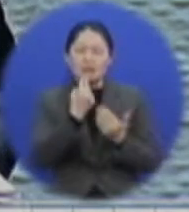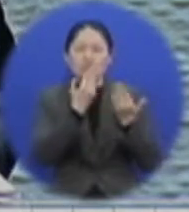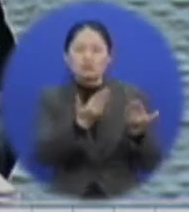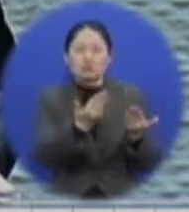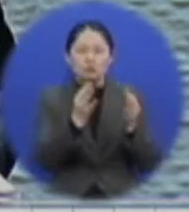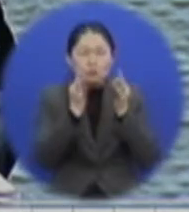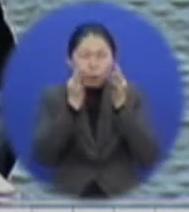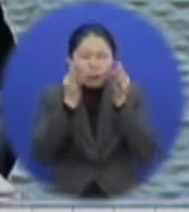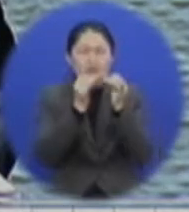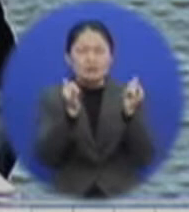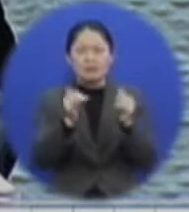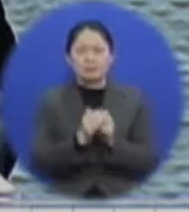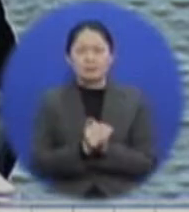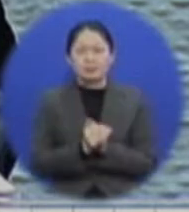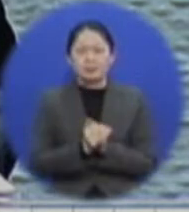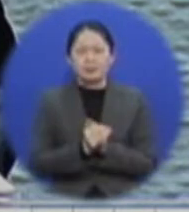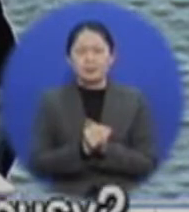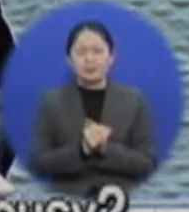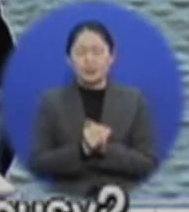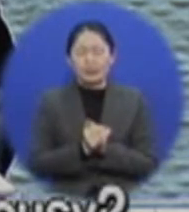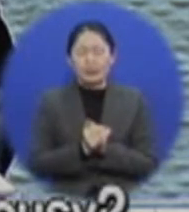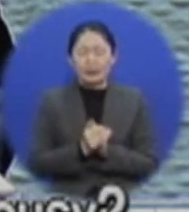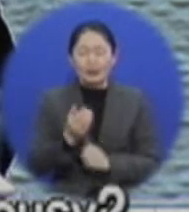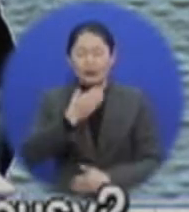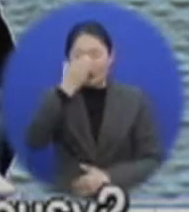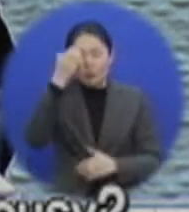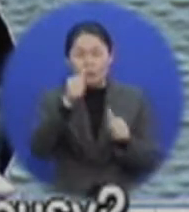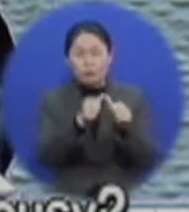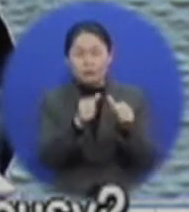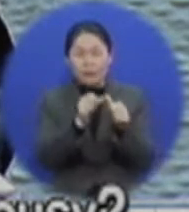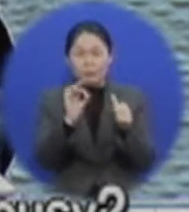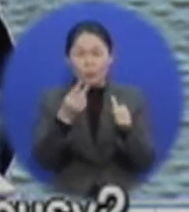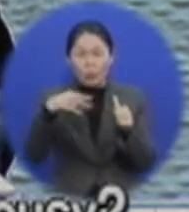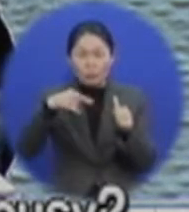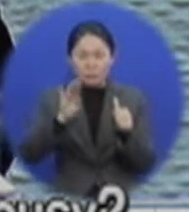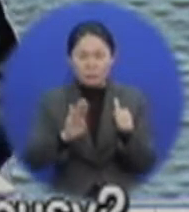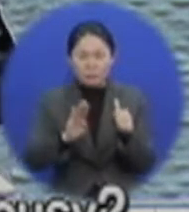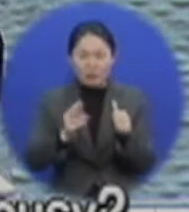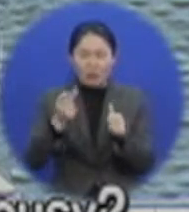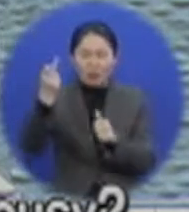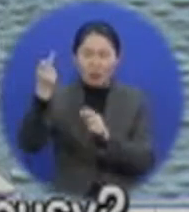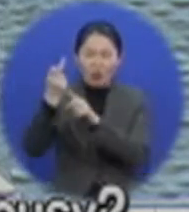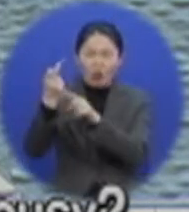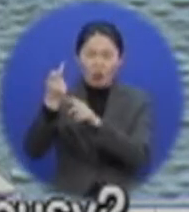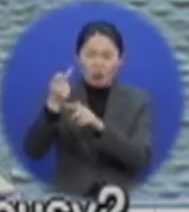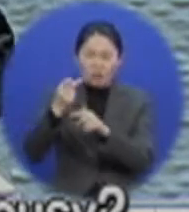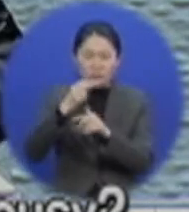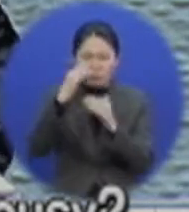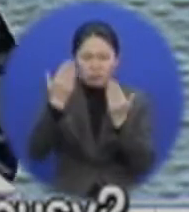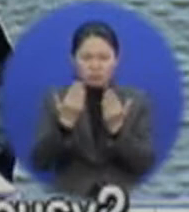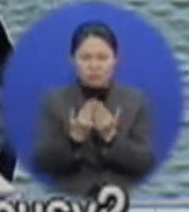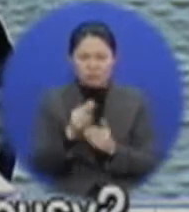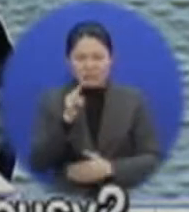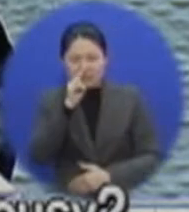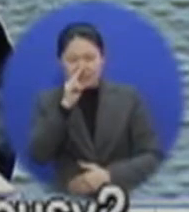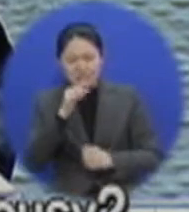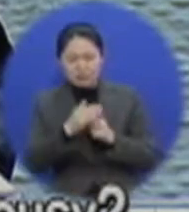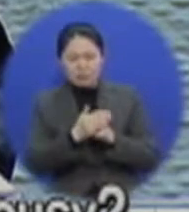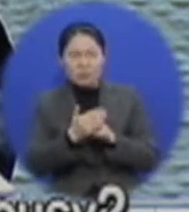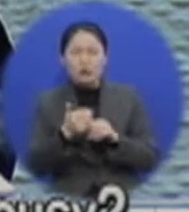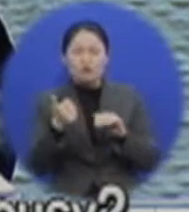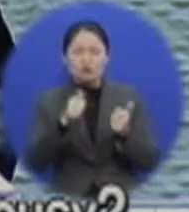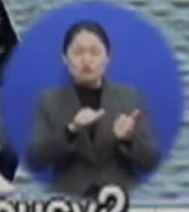사람이었어 요셉이 형들을 로부터 시기를 받아서 죽을 위기에 빠졌지만